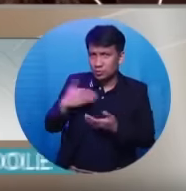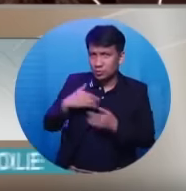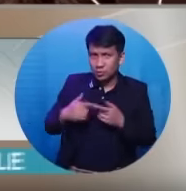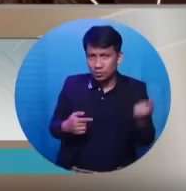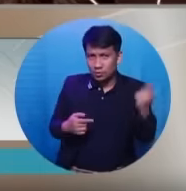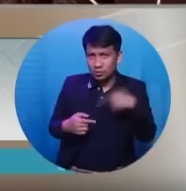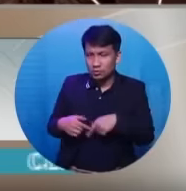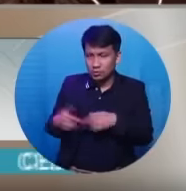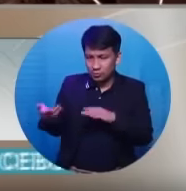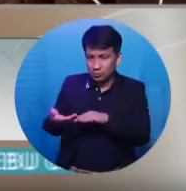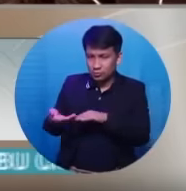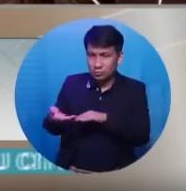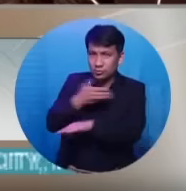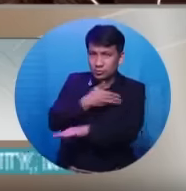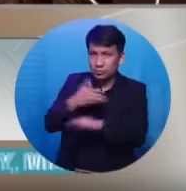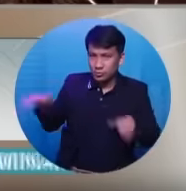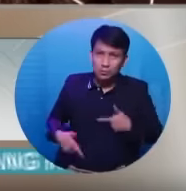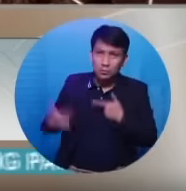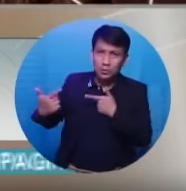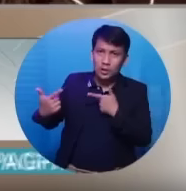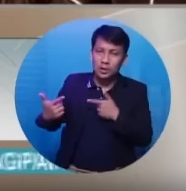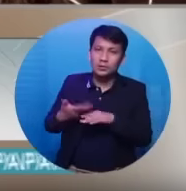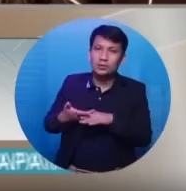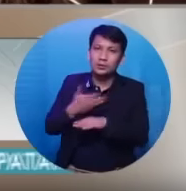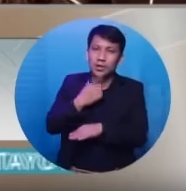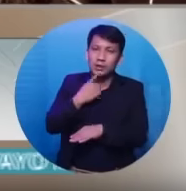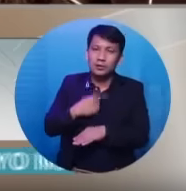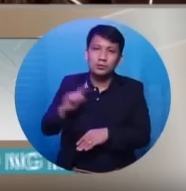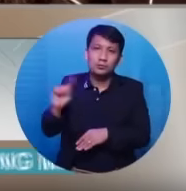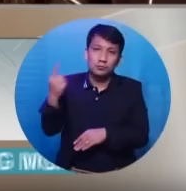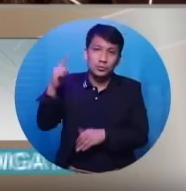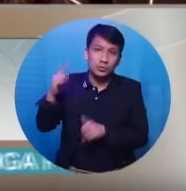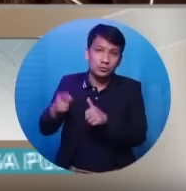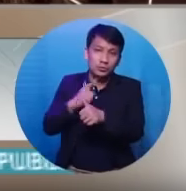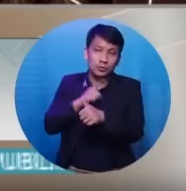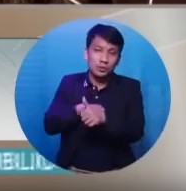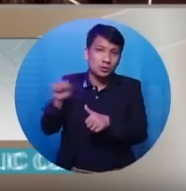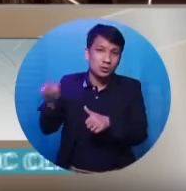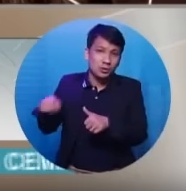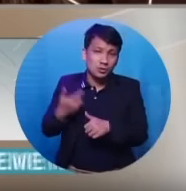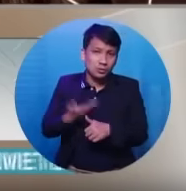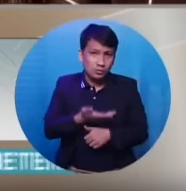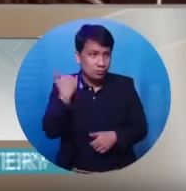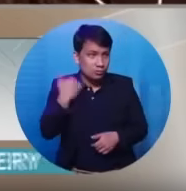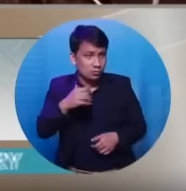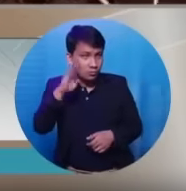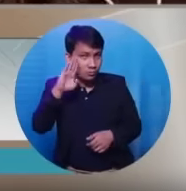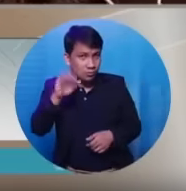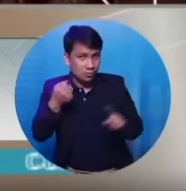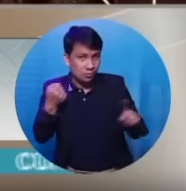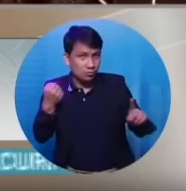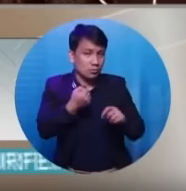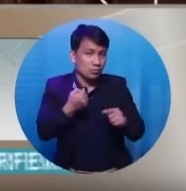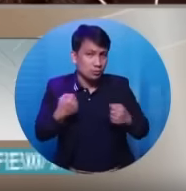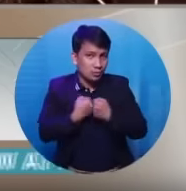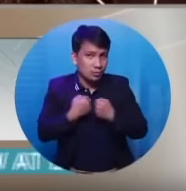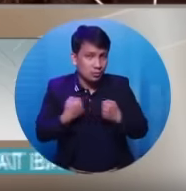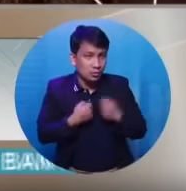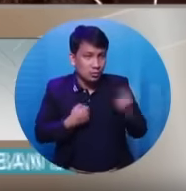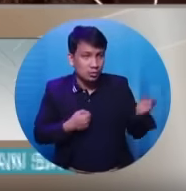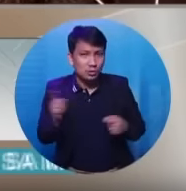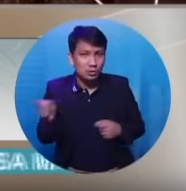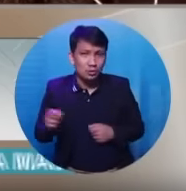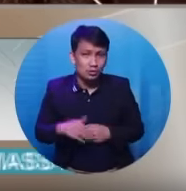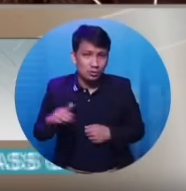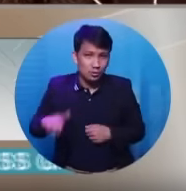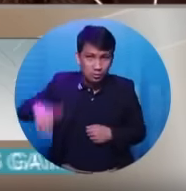umabot sa paghahamon na nasabi ko barilan, eh hinamon ho ako suntukan at pipindo ako ng boyfriend niya. Alam niyo ba kung ano yun? Basketball player yun, sir.